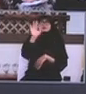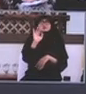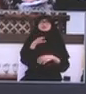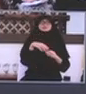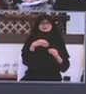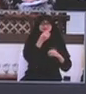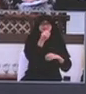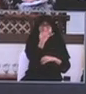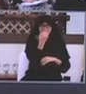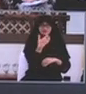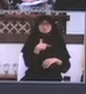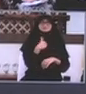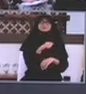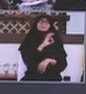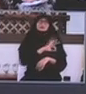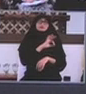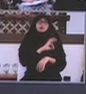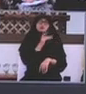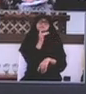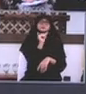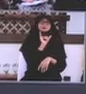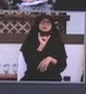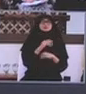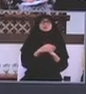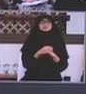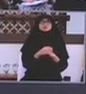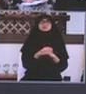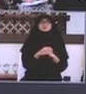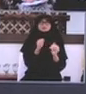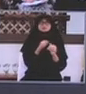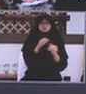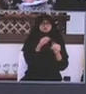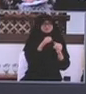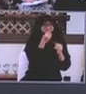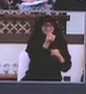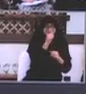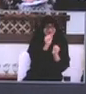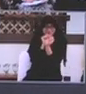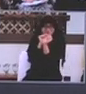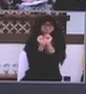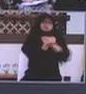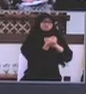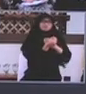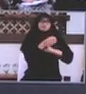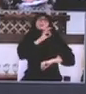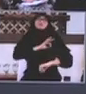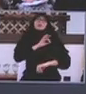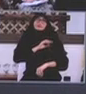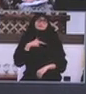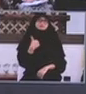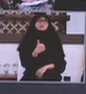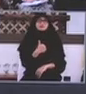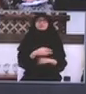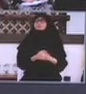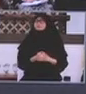dimanfaatkan melalui alat-alat yang bisa merubah sampah menjadi barang-barang yang lebih bermanfaat, Pak. Oke,